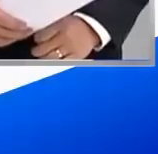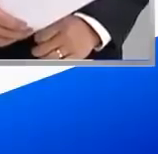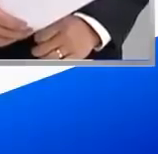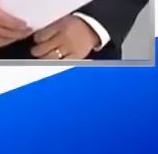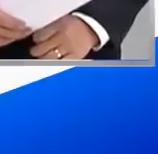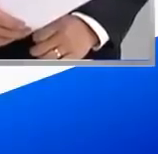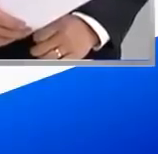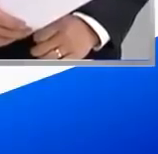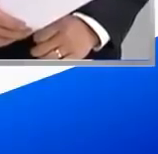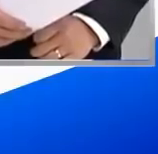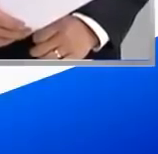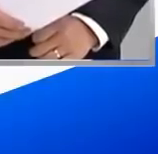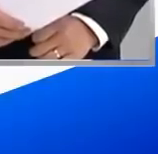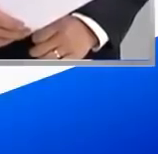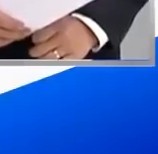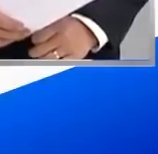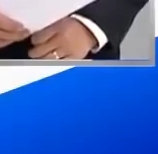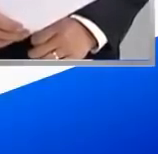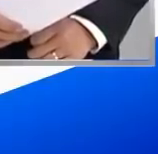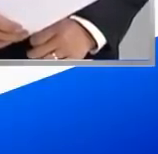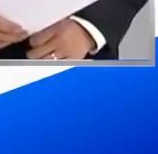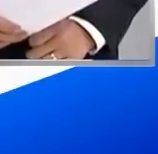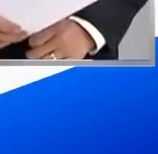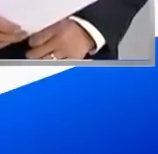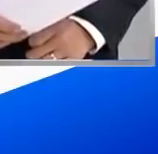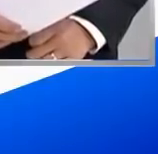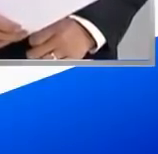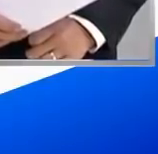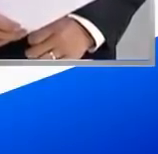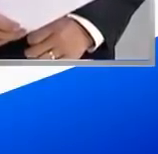Magandang gabi po, Luzon, Visayas at Mindanao.